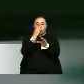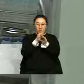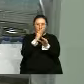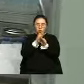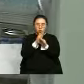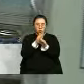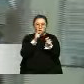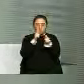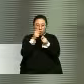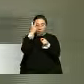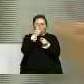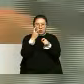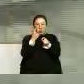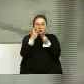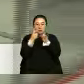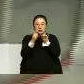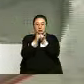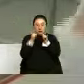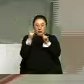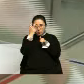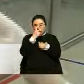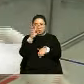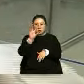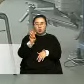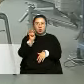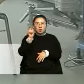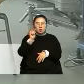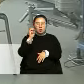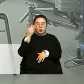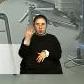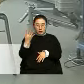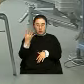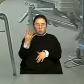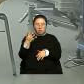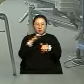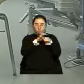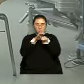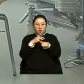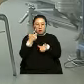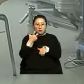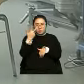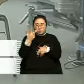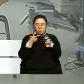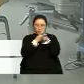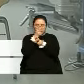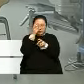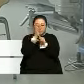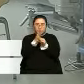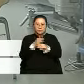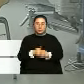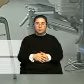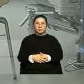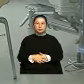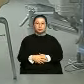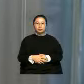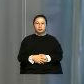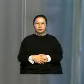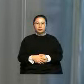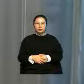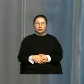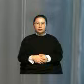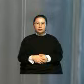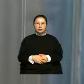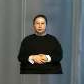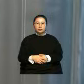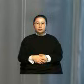접촉 관리 대상자로 능동 감시 34명 자가 경리 67명 을 모니터링하고 있습니다 딜 i've 서울